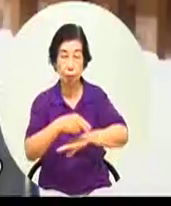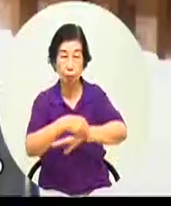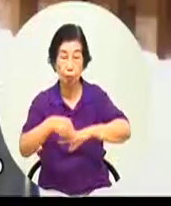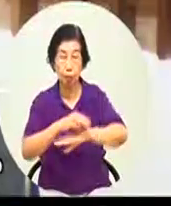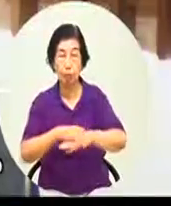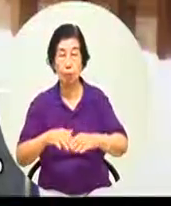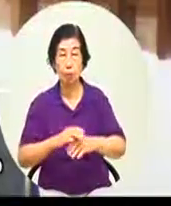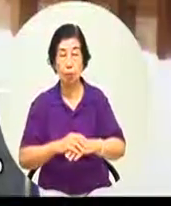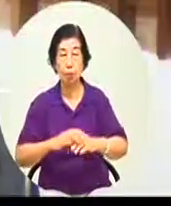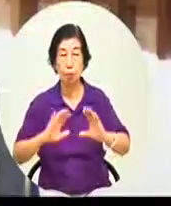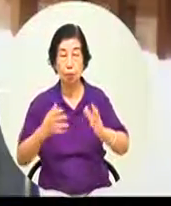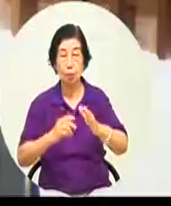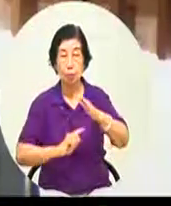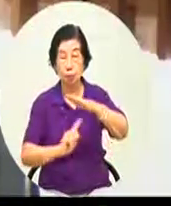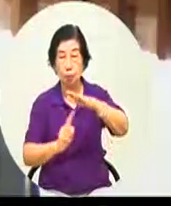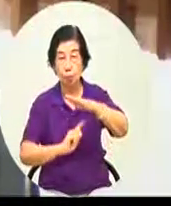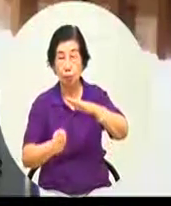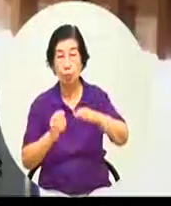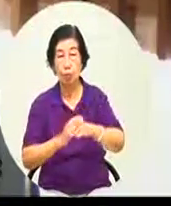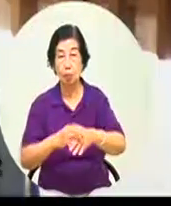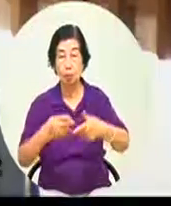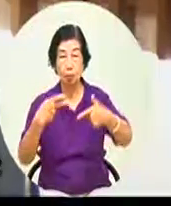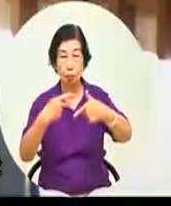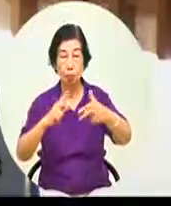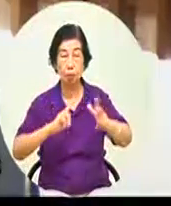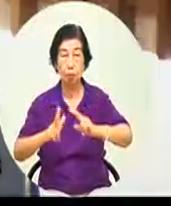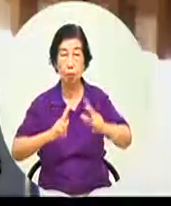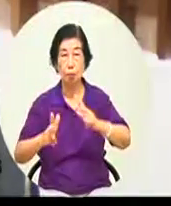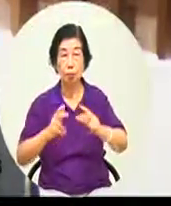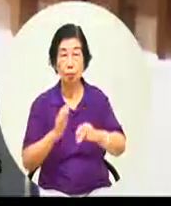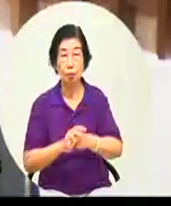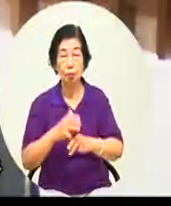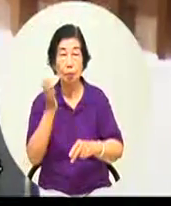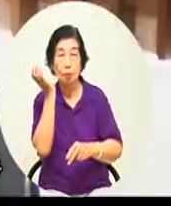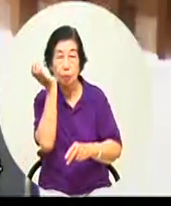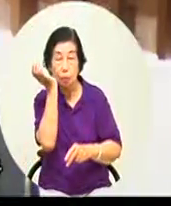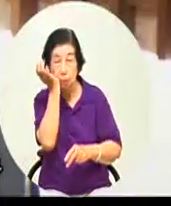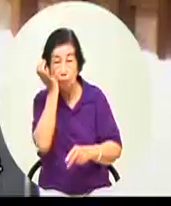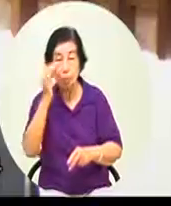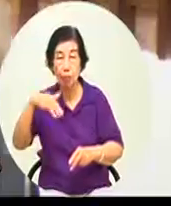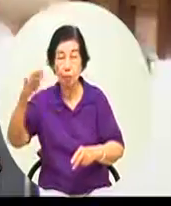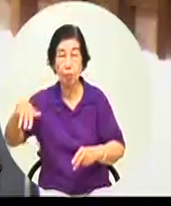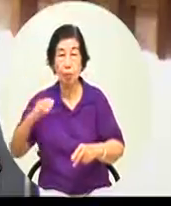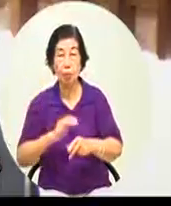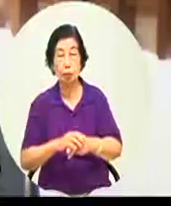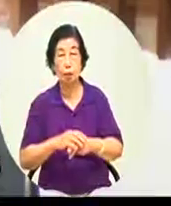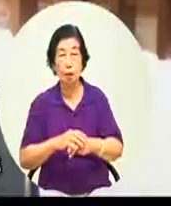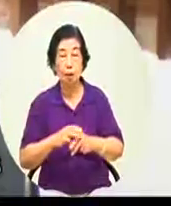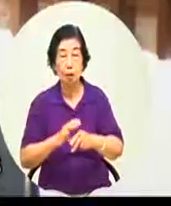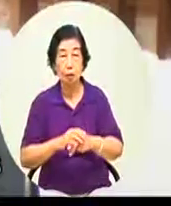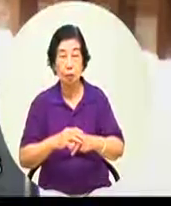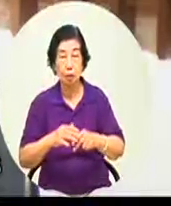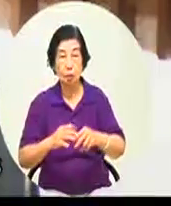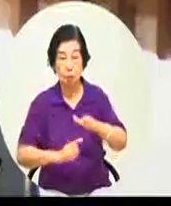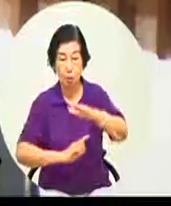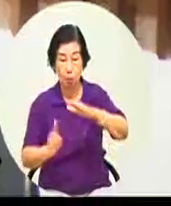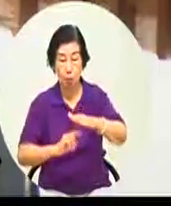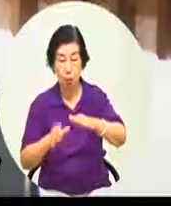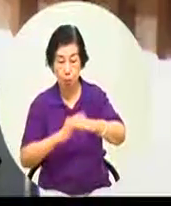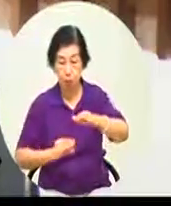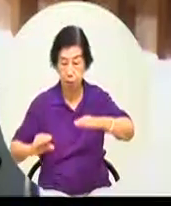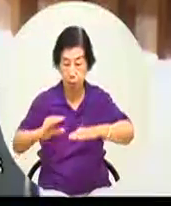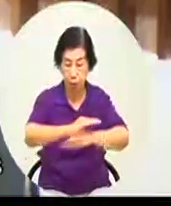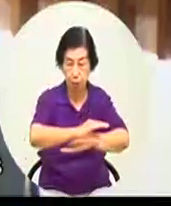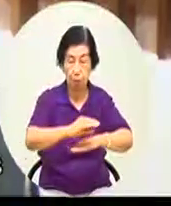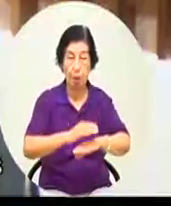一的那个仁武交流道跟这个冈山交流道 当然对这地区拢会塞车嘛，啊，这每